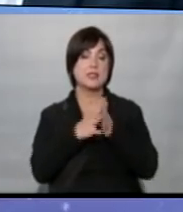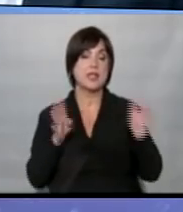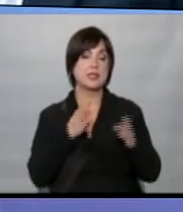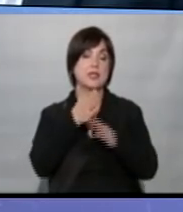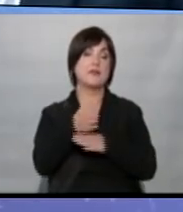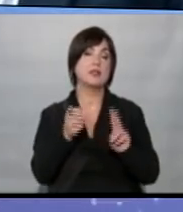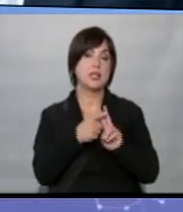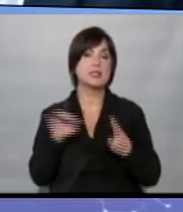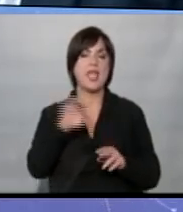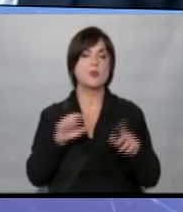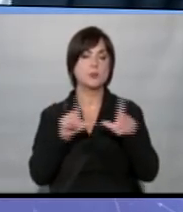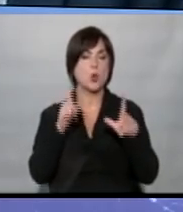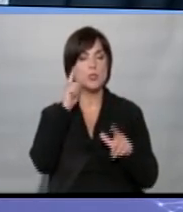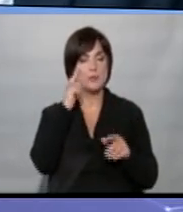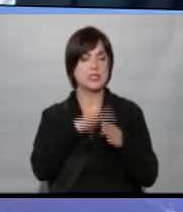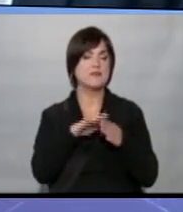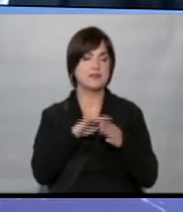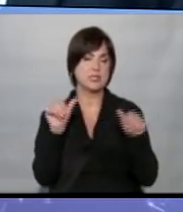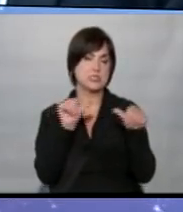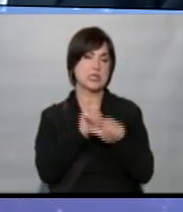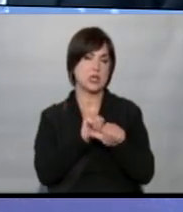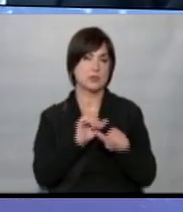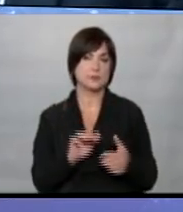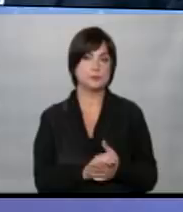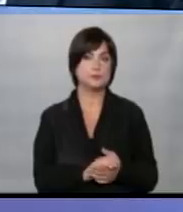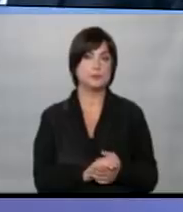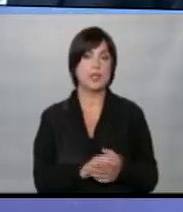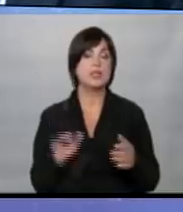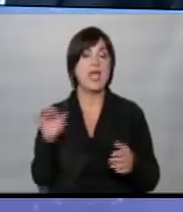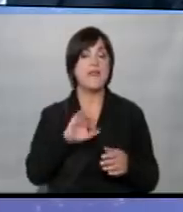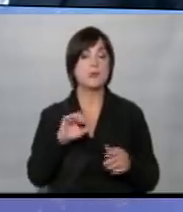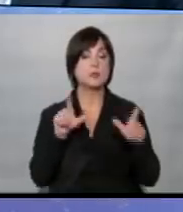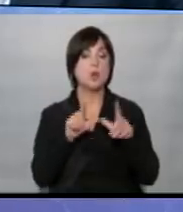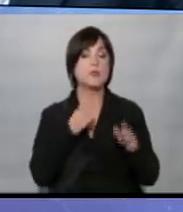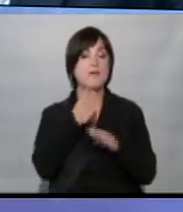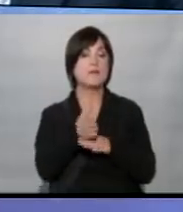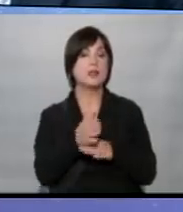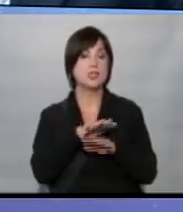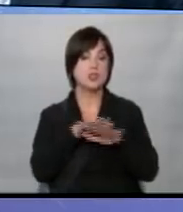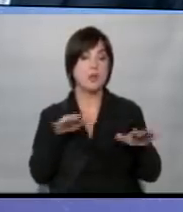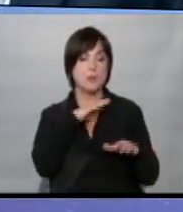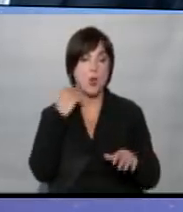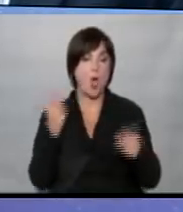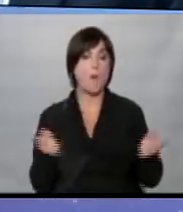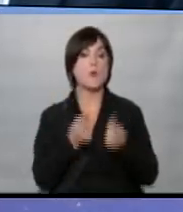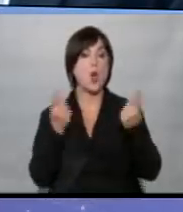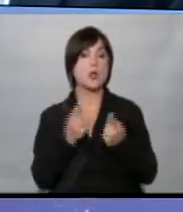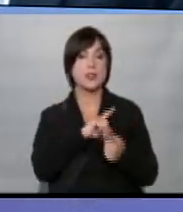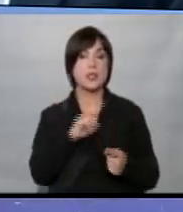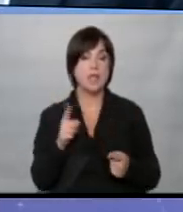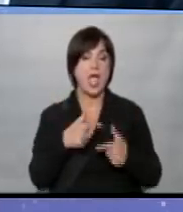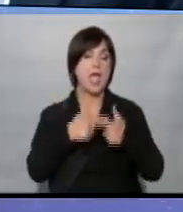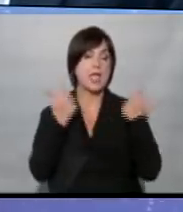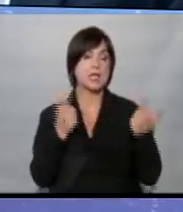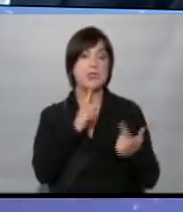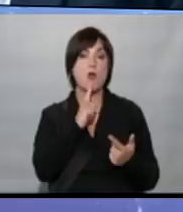влеземе. Точно, точно, за Европска унија, мислам, ќе се извинувам, направив скоро грешка. Готов процес. За во Европска унија. Затоа што се шири многу голема пропаганда што никогаш не е